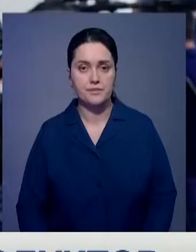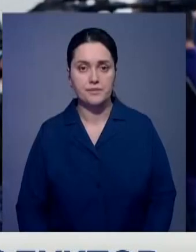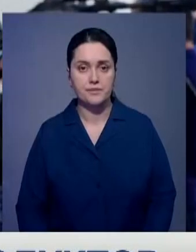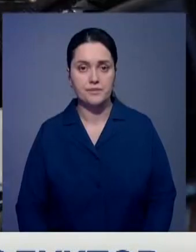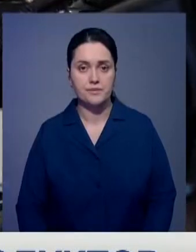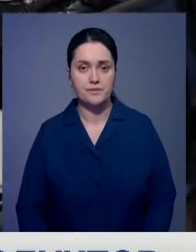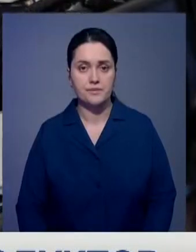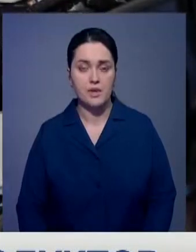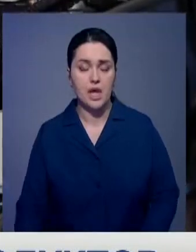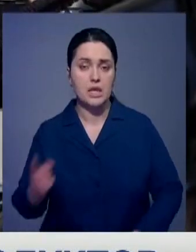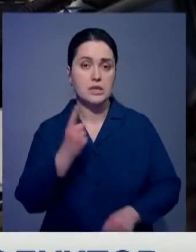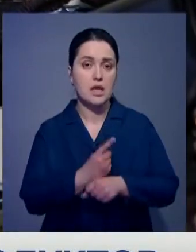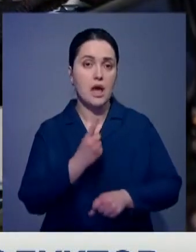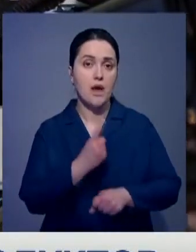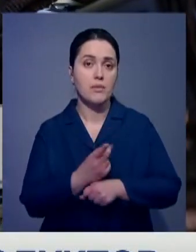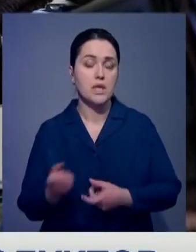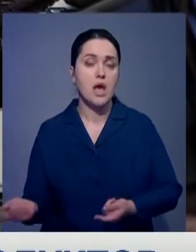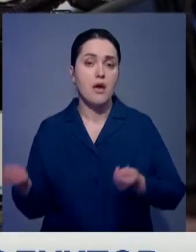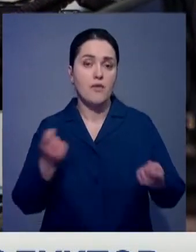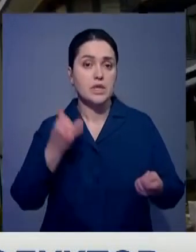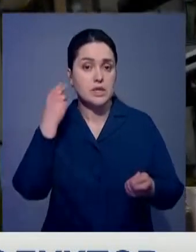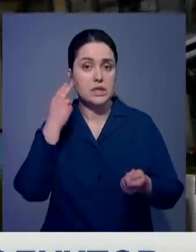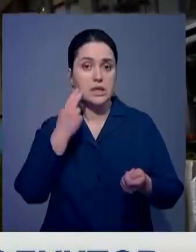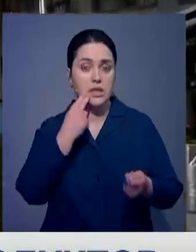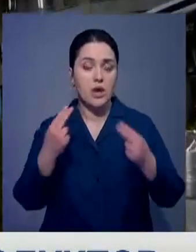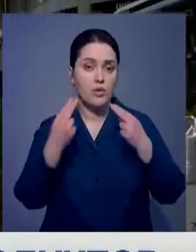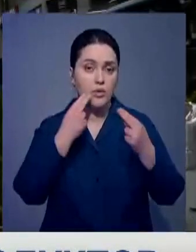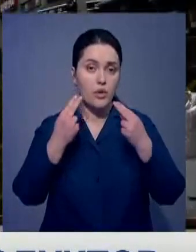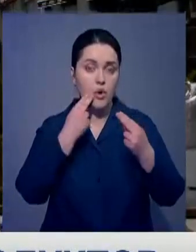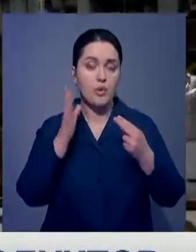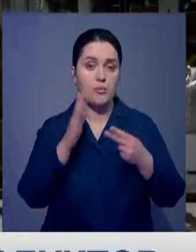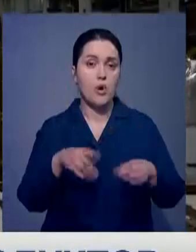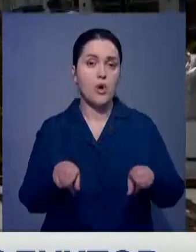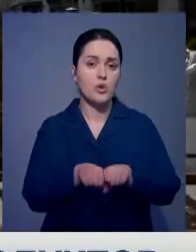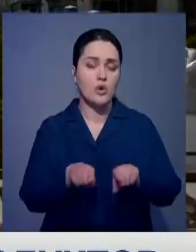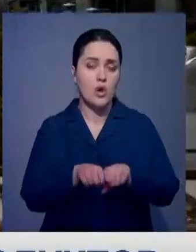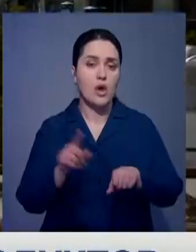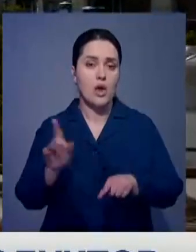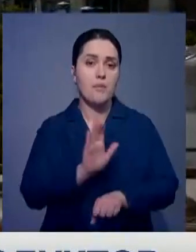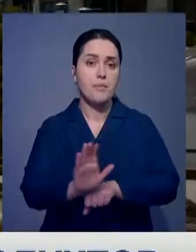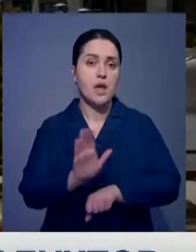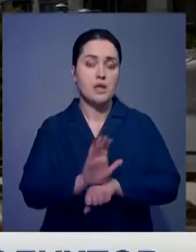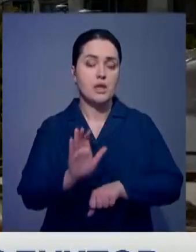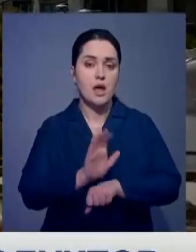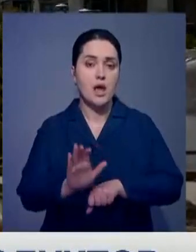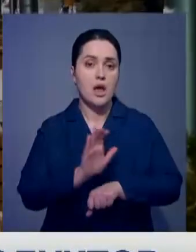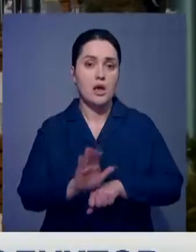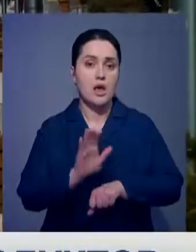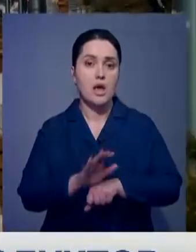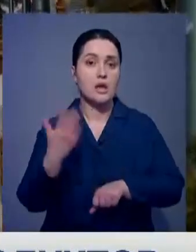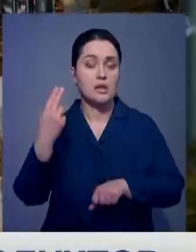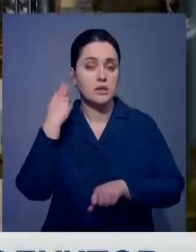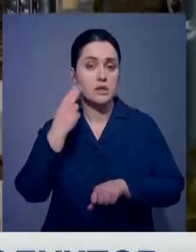ввели запрет на ввоз из Китая продуктов и сырья животного происхождения, а также пищевых товаров, произведенных в других странах на